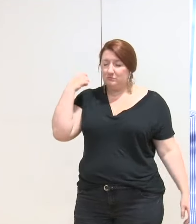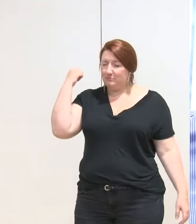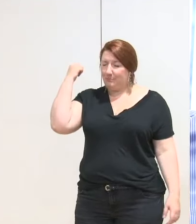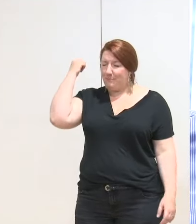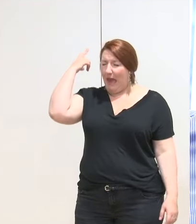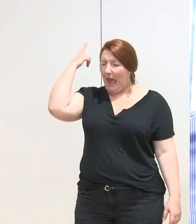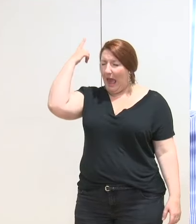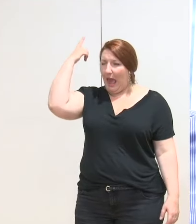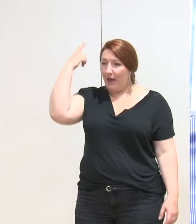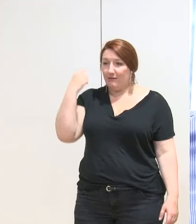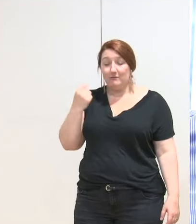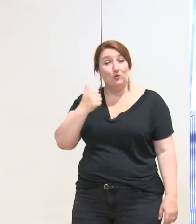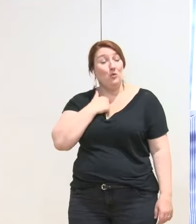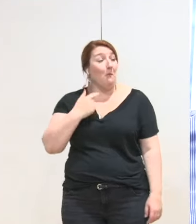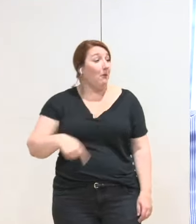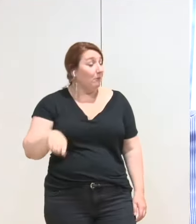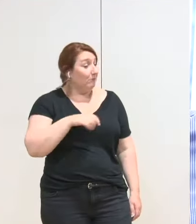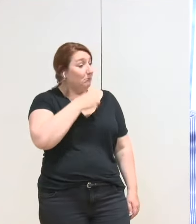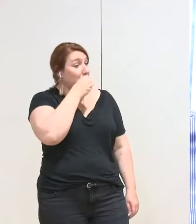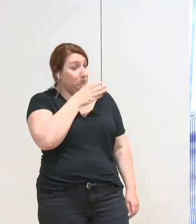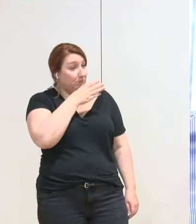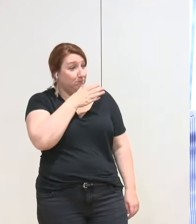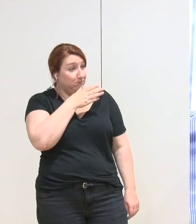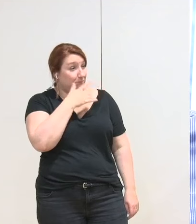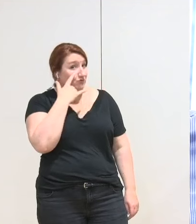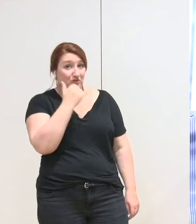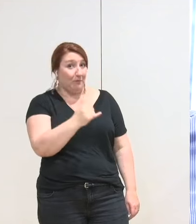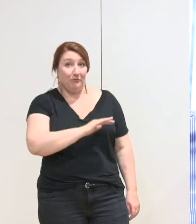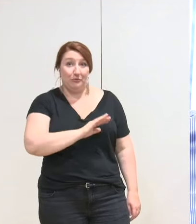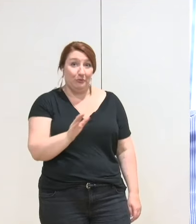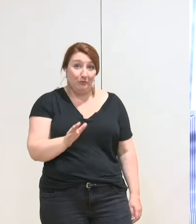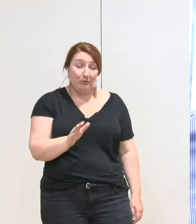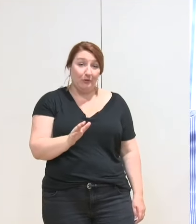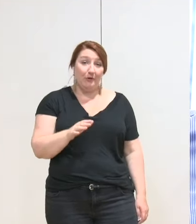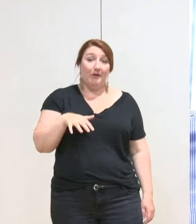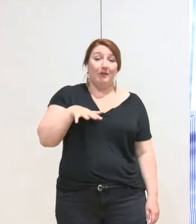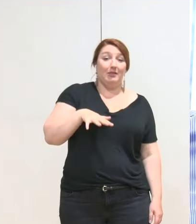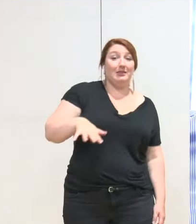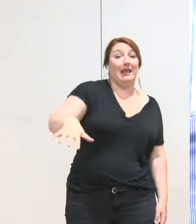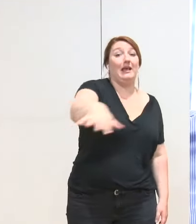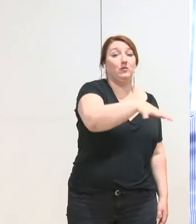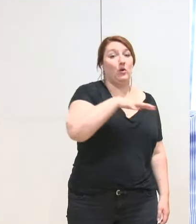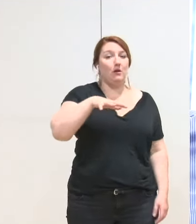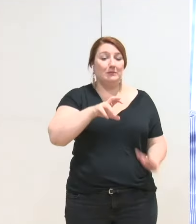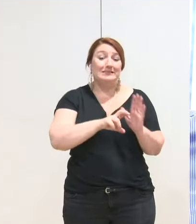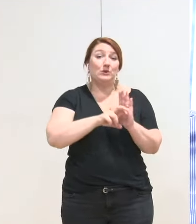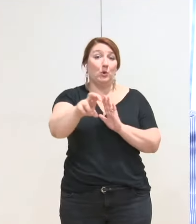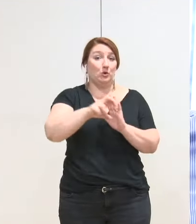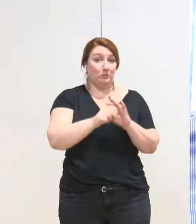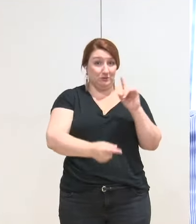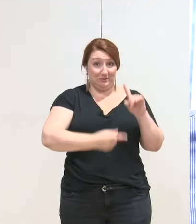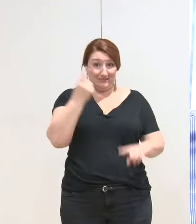qui nous impressionne nous-même l'économie de ce territoire et de Grenoble en particulier en